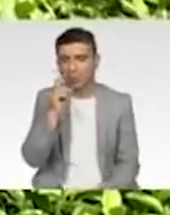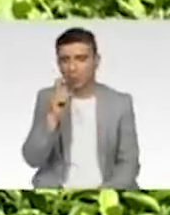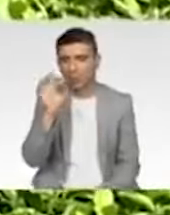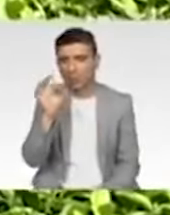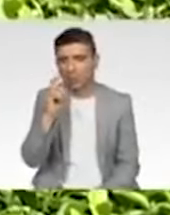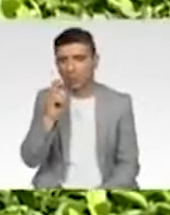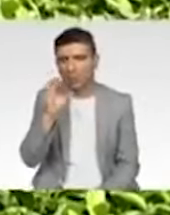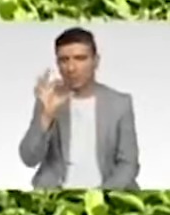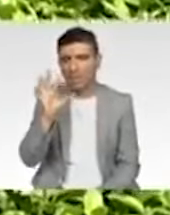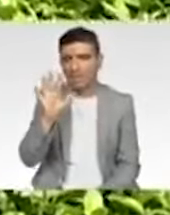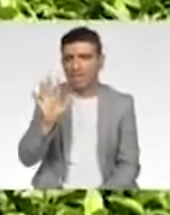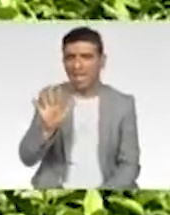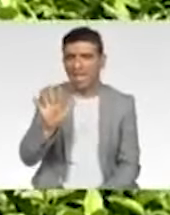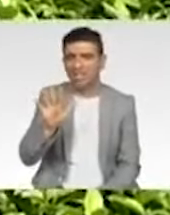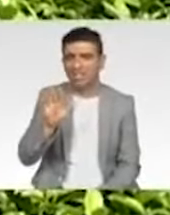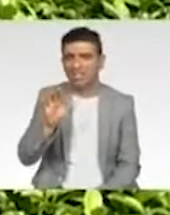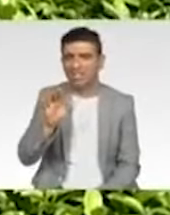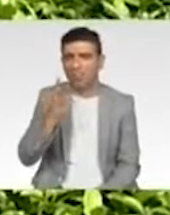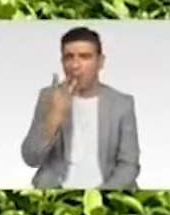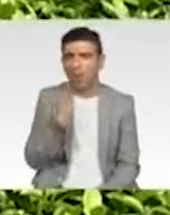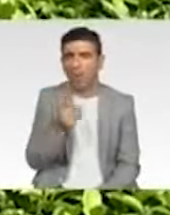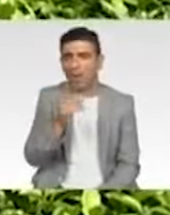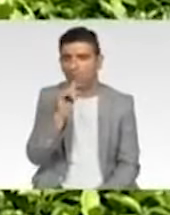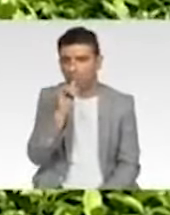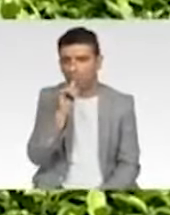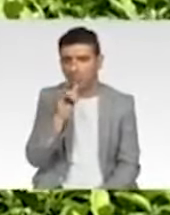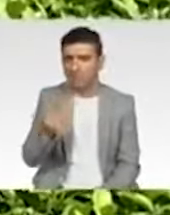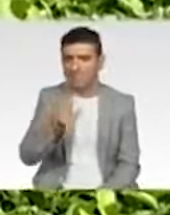90-95 santigrat derecede olan suyu yaklaşık